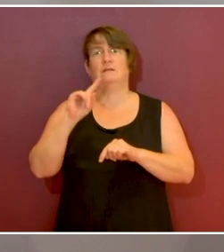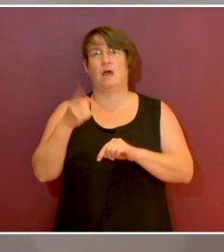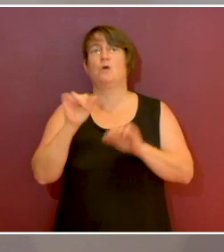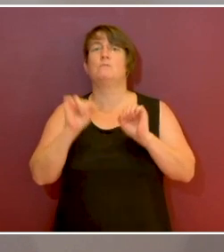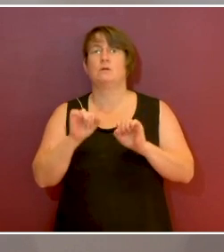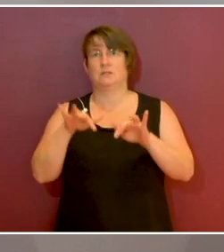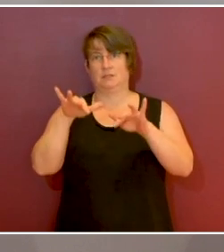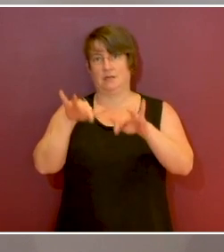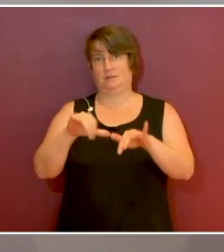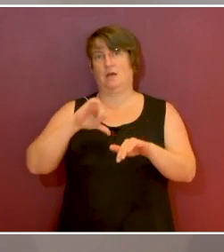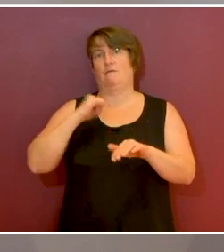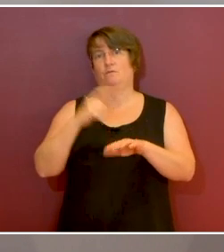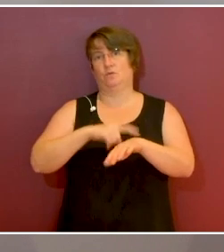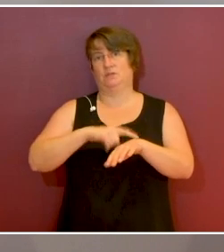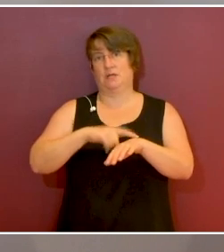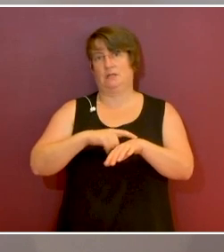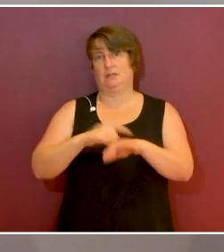Maßnahmen dem entgegenwirken.